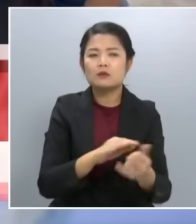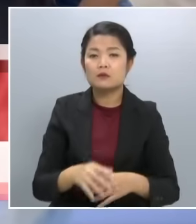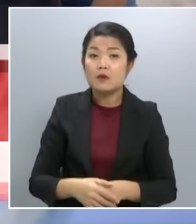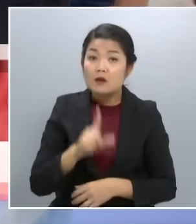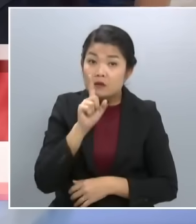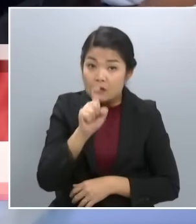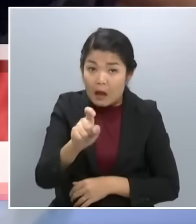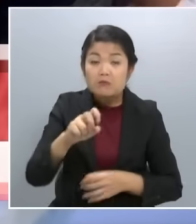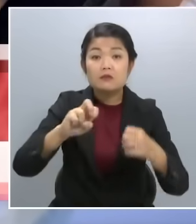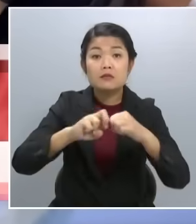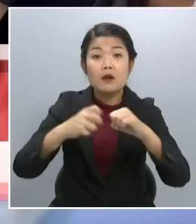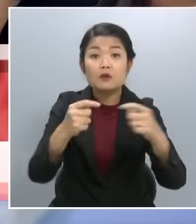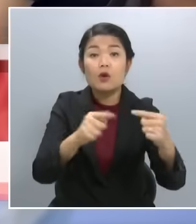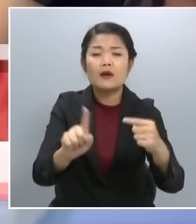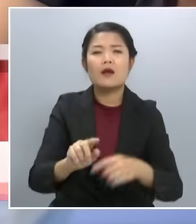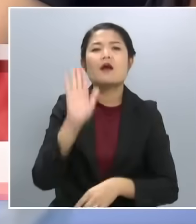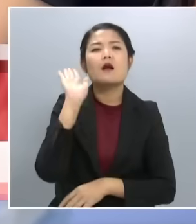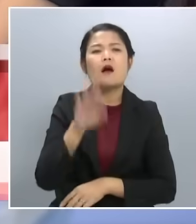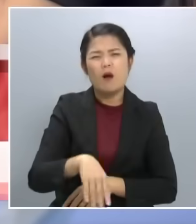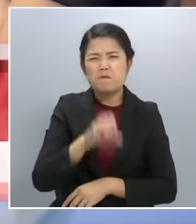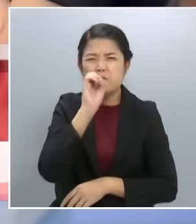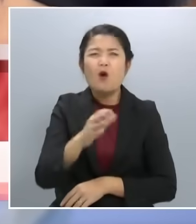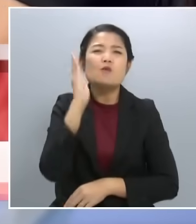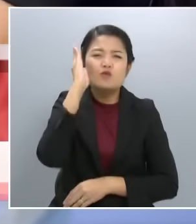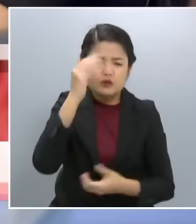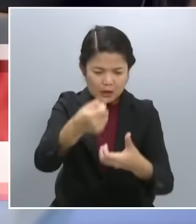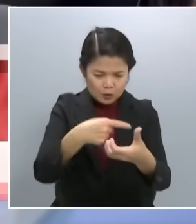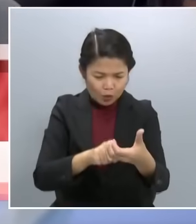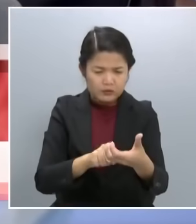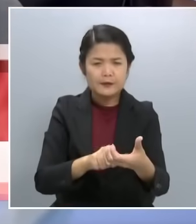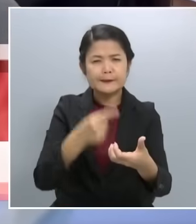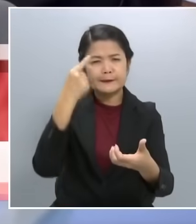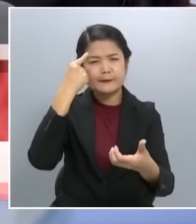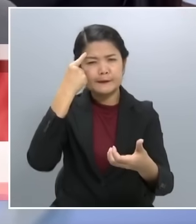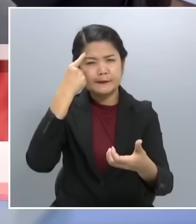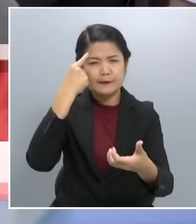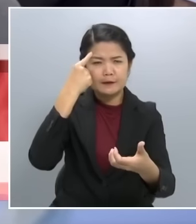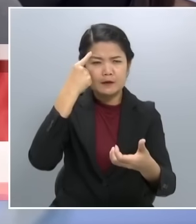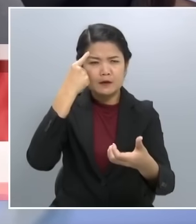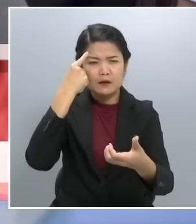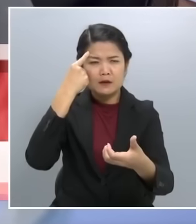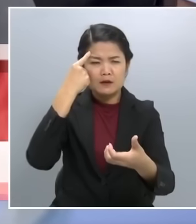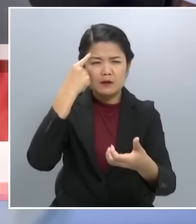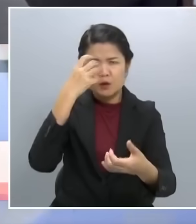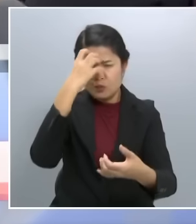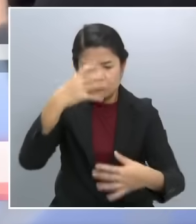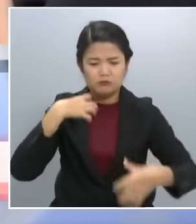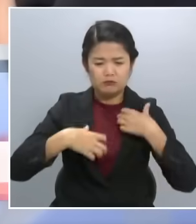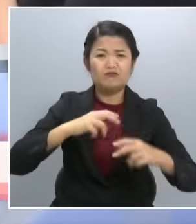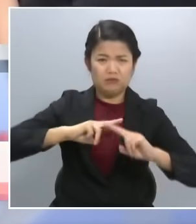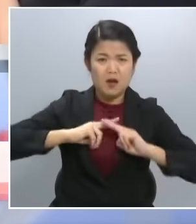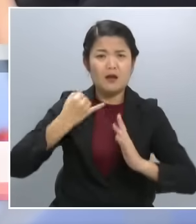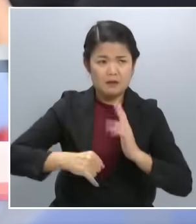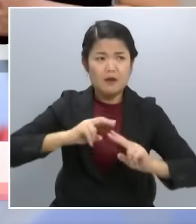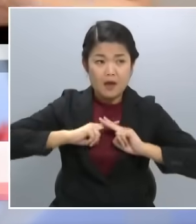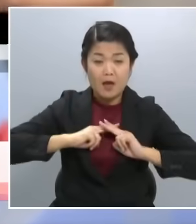เรามีเรื่องอะไรกันเขาบอกว่าผู้ชายทักมาเก็เลยบอกว่าพี่ไม่น่าเลยไม่น่าทำแบบนี้เลยพี่อารมณ์ร้อนไปหน่อยอะไรอย่างเงี้ยเบอกเ